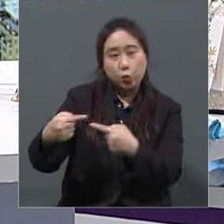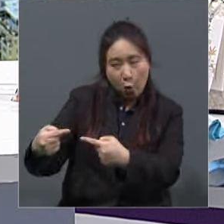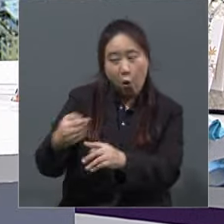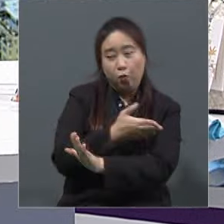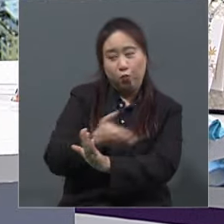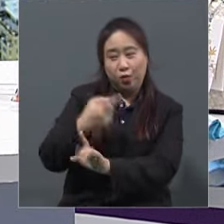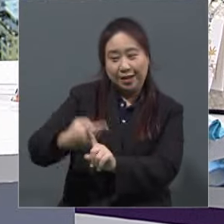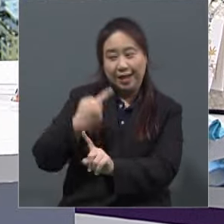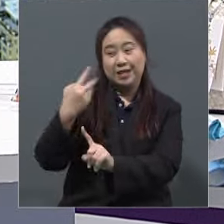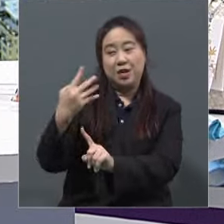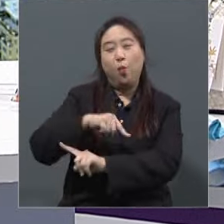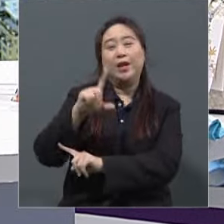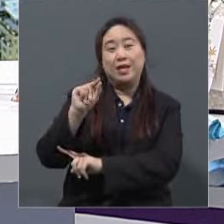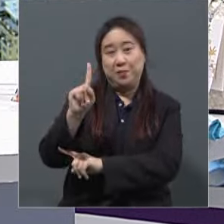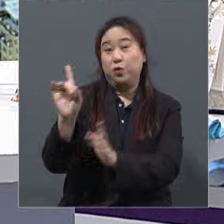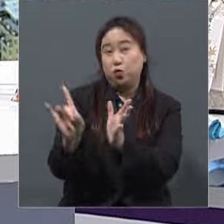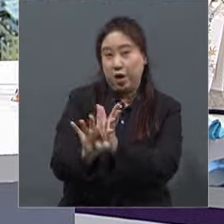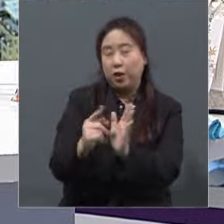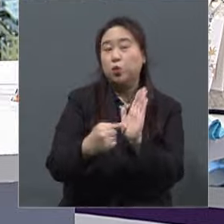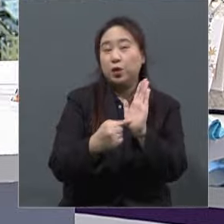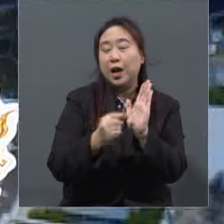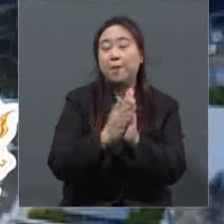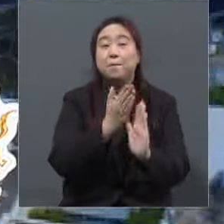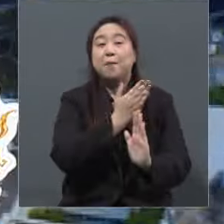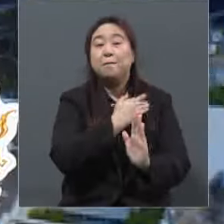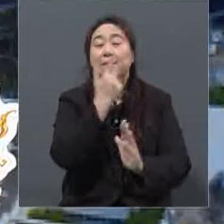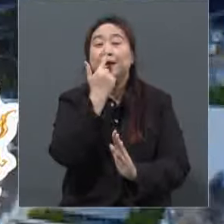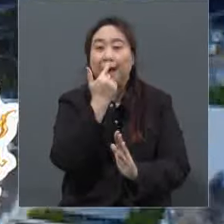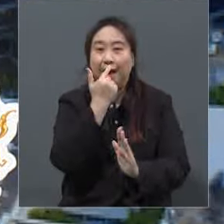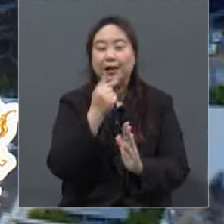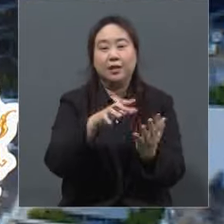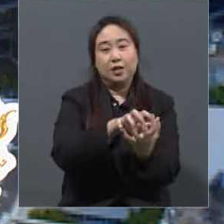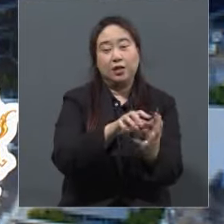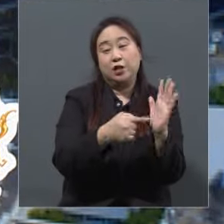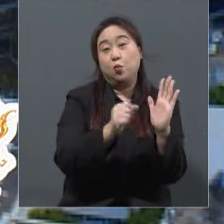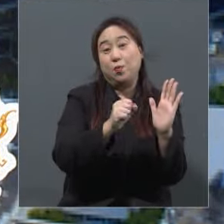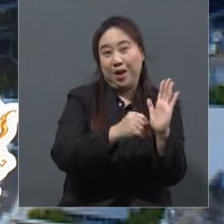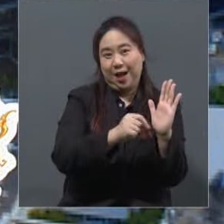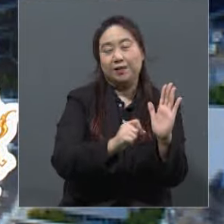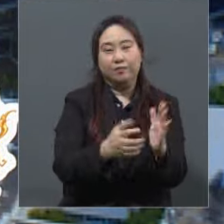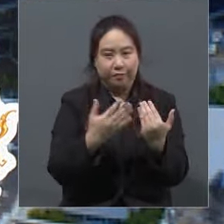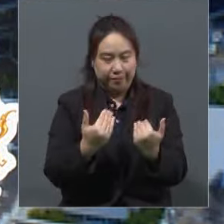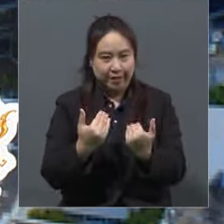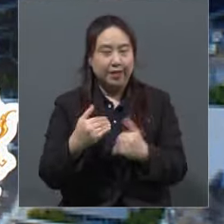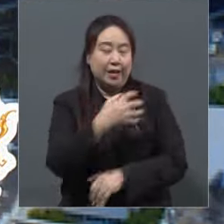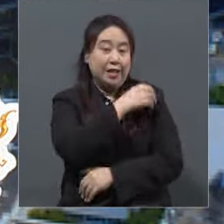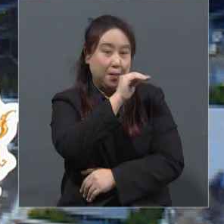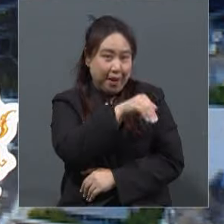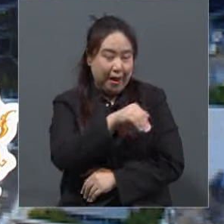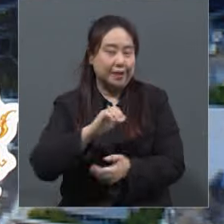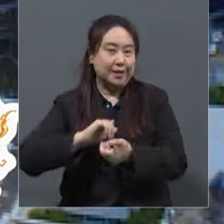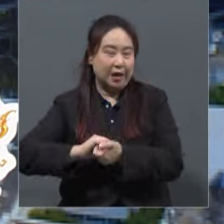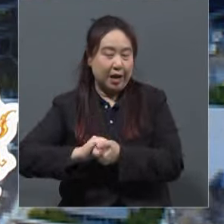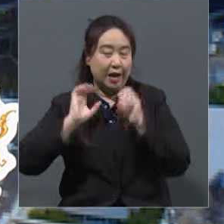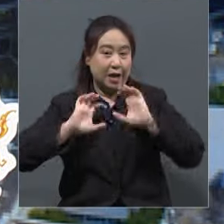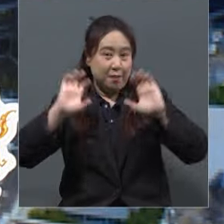เมษายนนี้นะคะอย่างเช่นที่อำเภอพระปาแดงจังหวัดสมุทรปราการนะคะทางเทศบาลพระปาแดงค่ะจับมือกับภาครัฐแล้วก็เอกชนจัดงานแสง